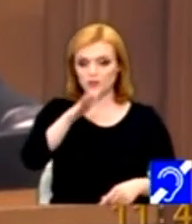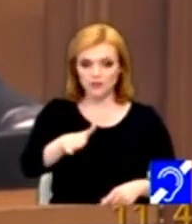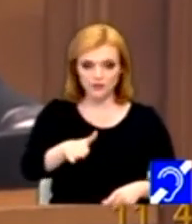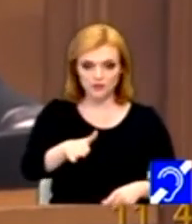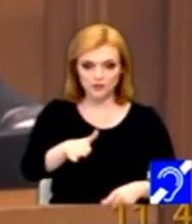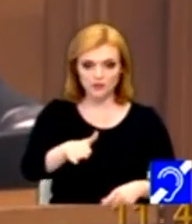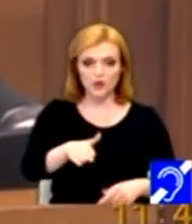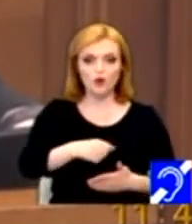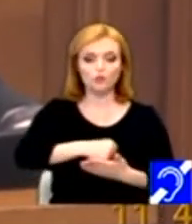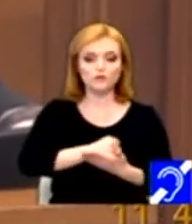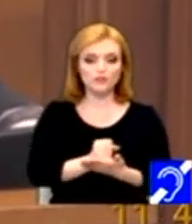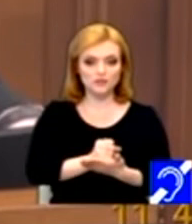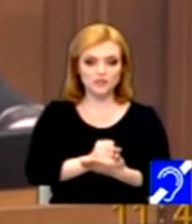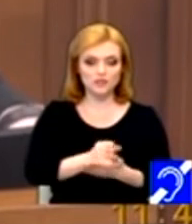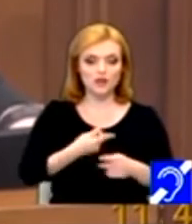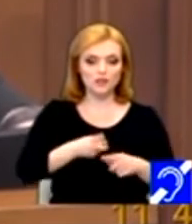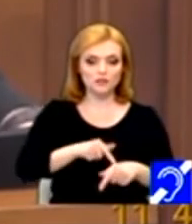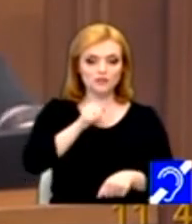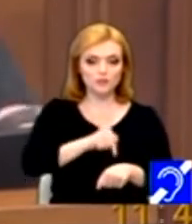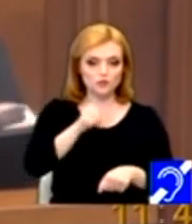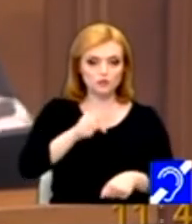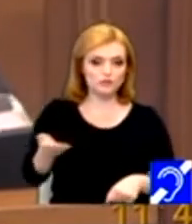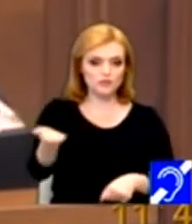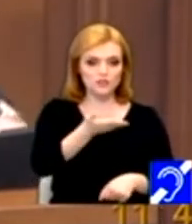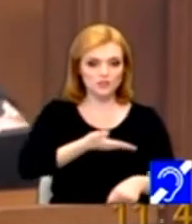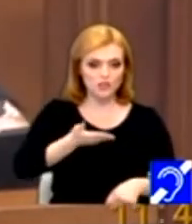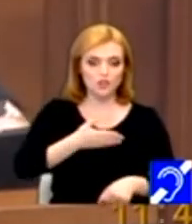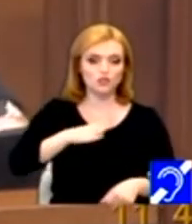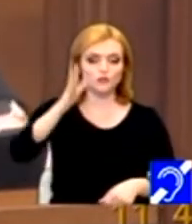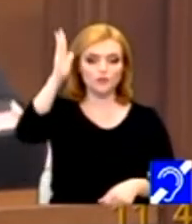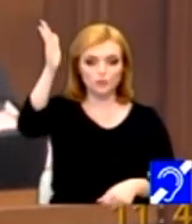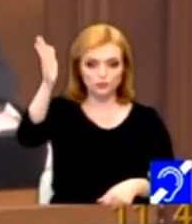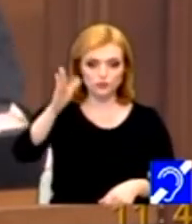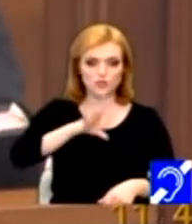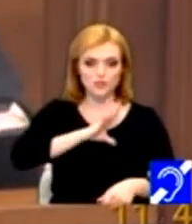simțit. Iată, pentru evitarea acestui blocaj pe viitor,